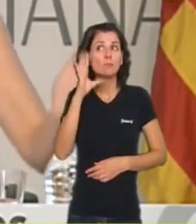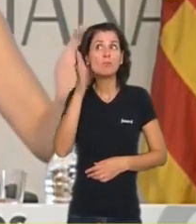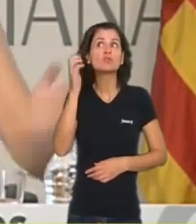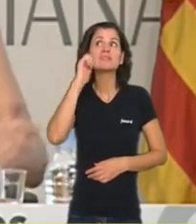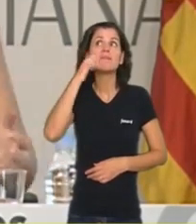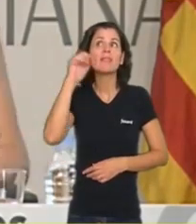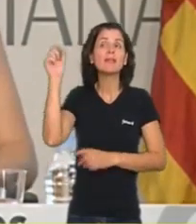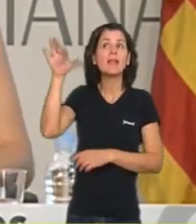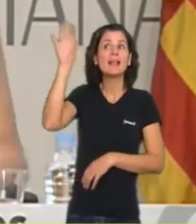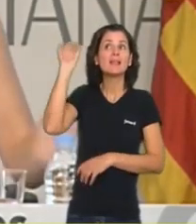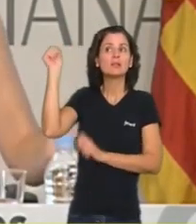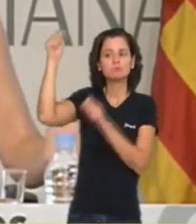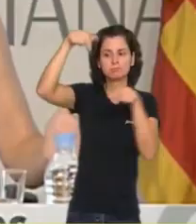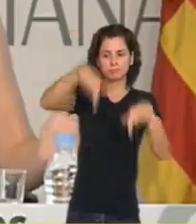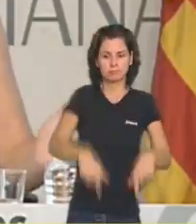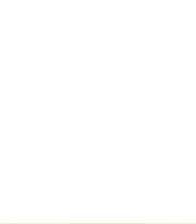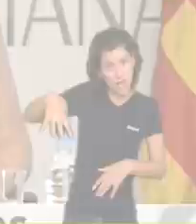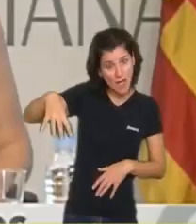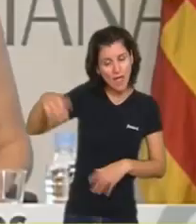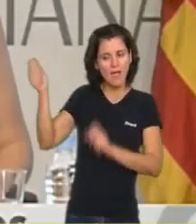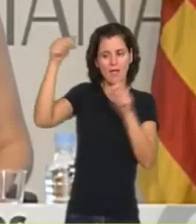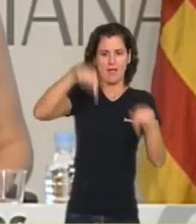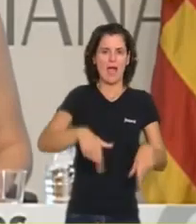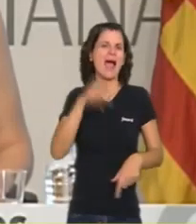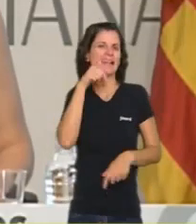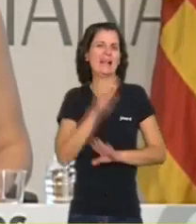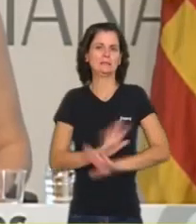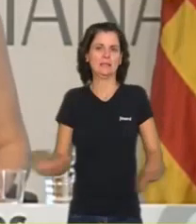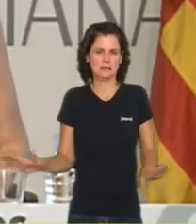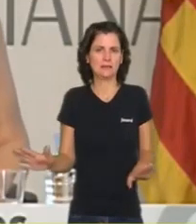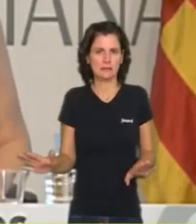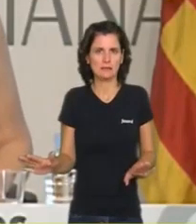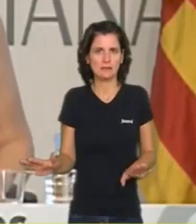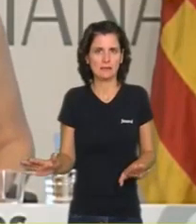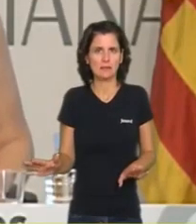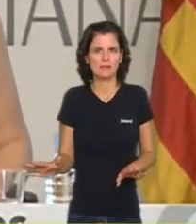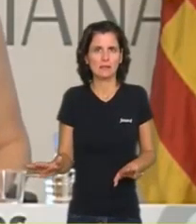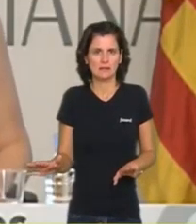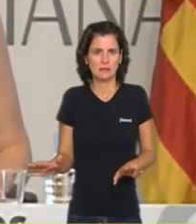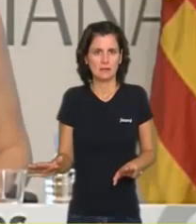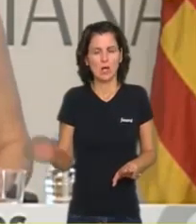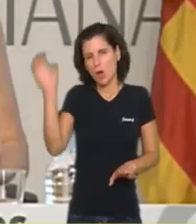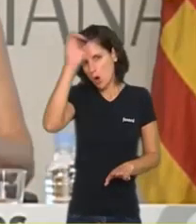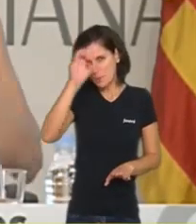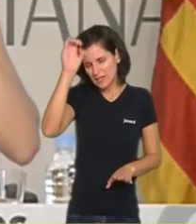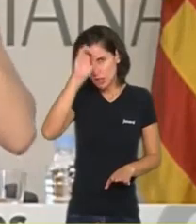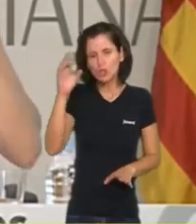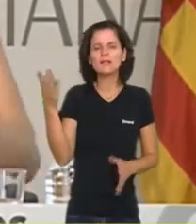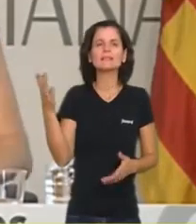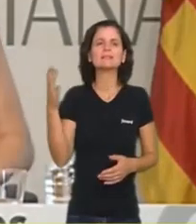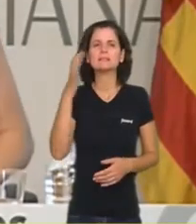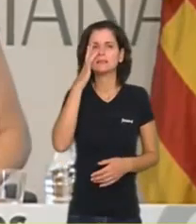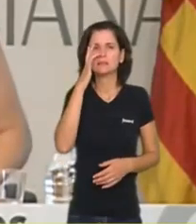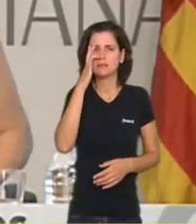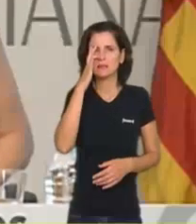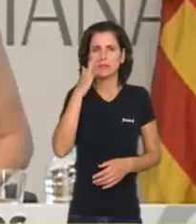per ell. Escolta, més val estar content que enfadat. I jo, sobre realitats, o sea, jo